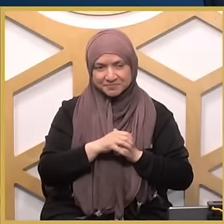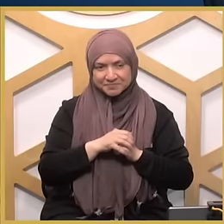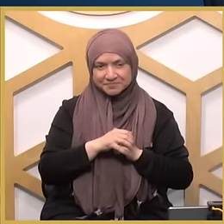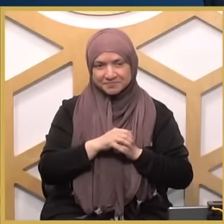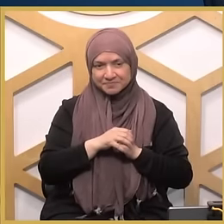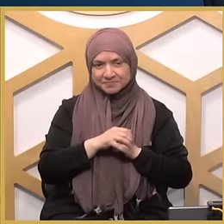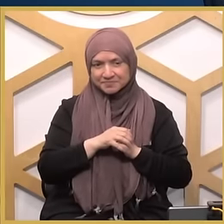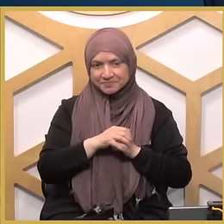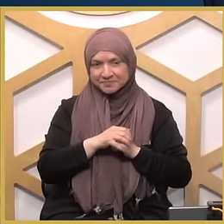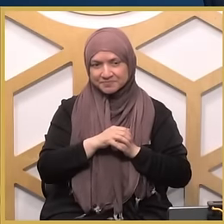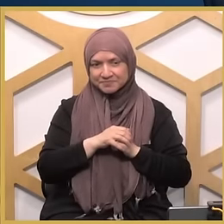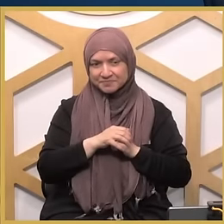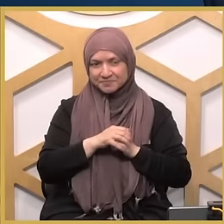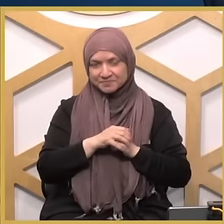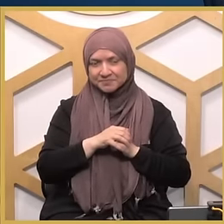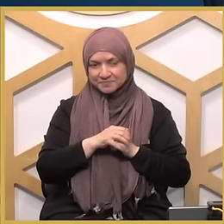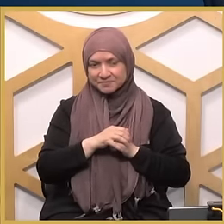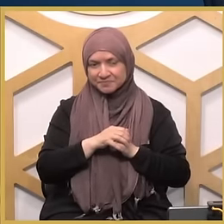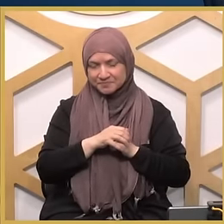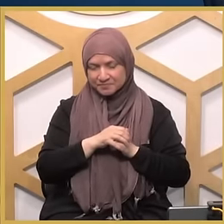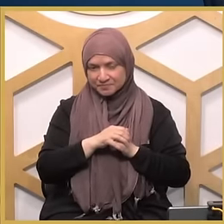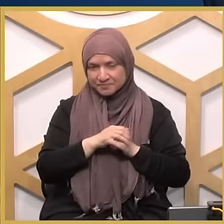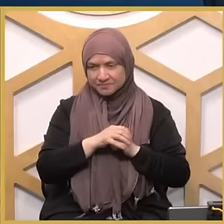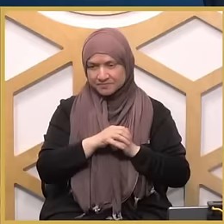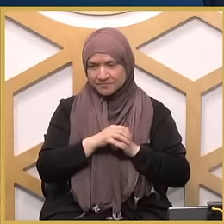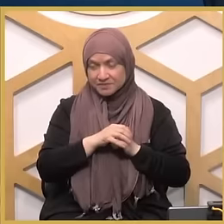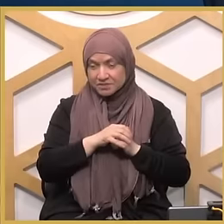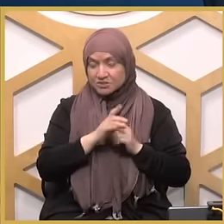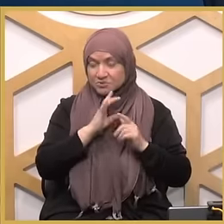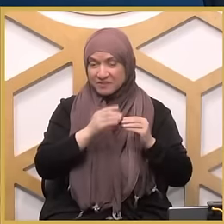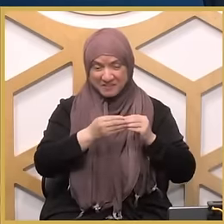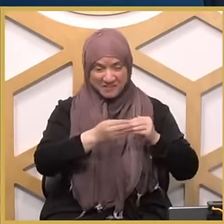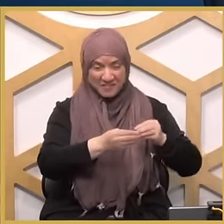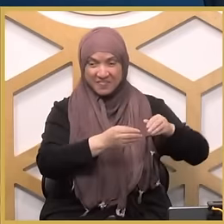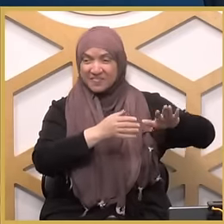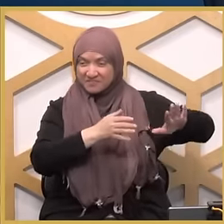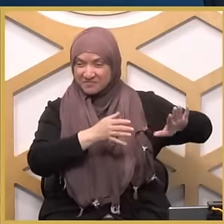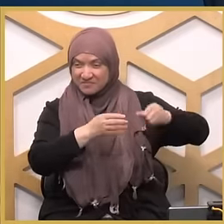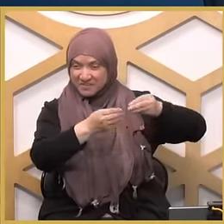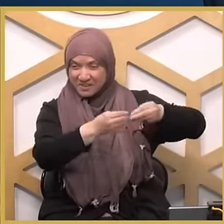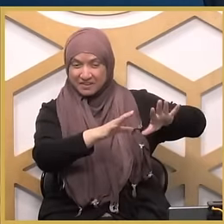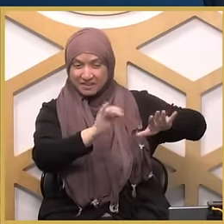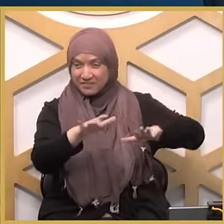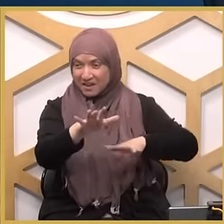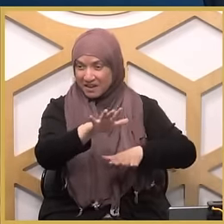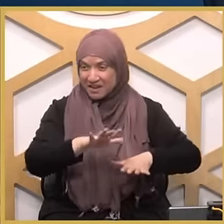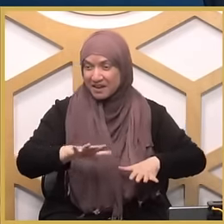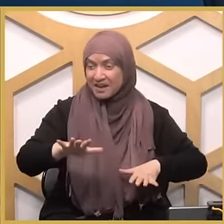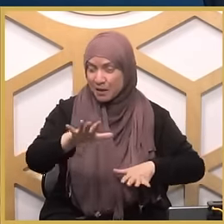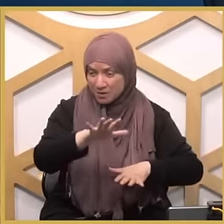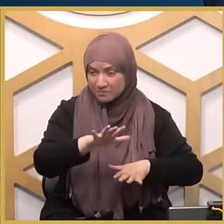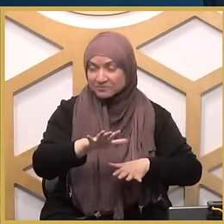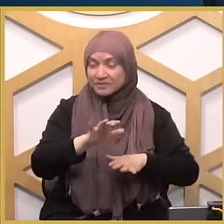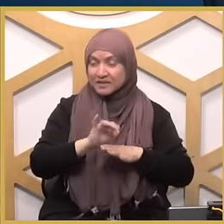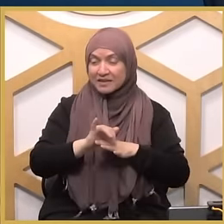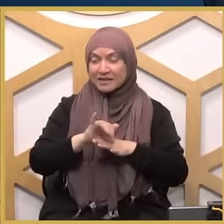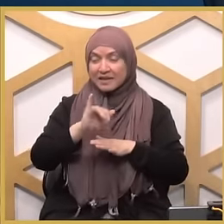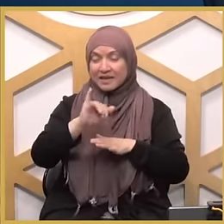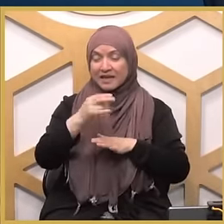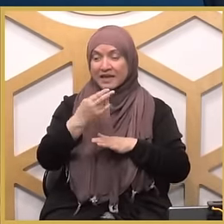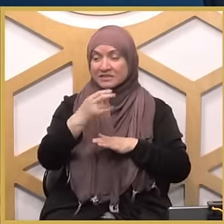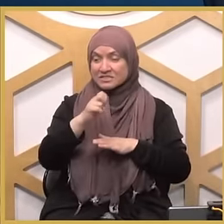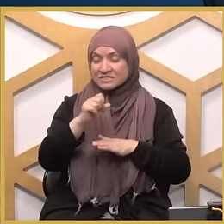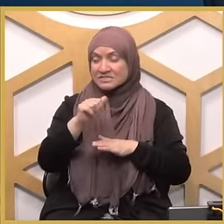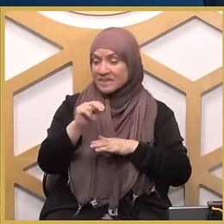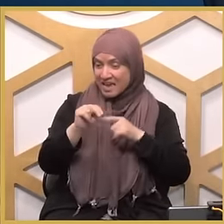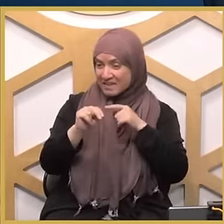leaving the realm of ihsan. He goes, if the person continues to do that, what happens? You guys, you remember Islam as the Prophet ﷺ described in Hadith Jibreel and